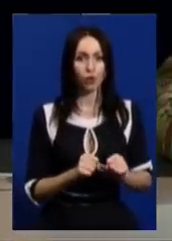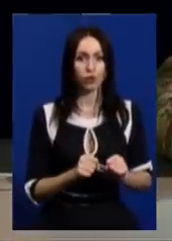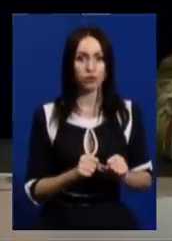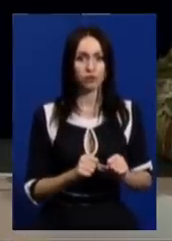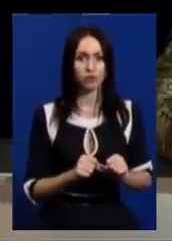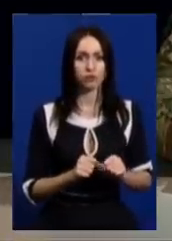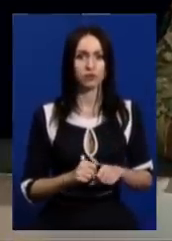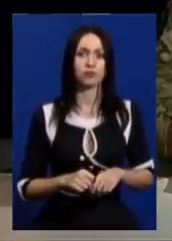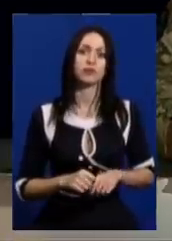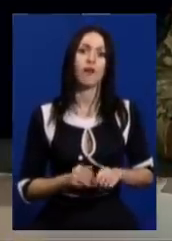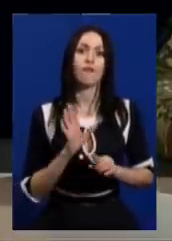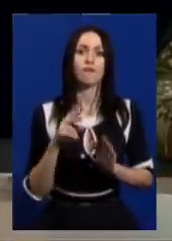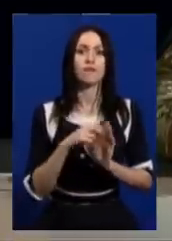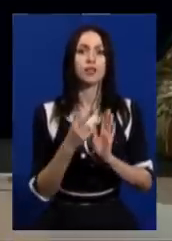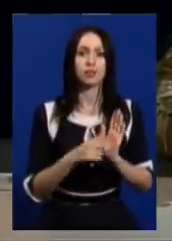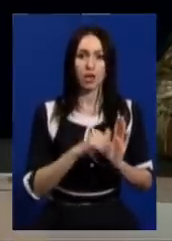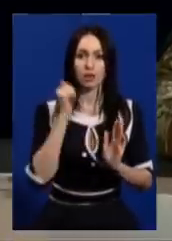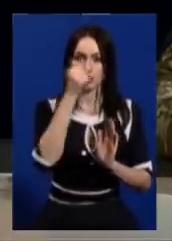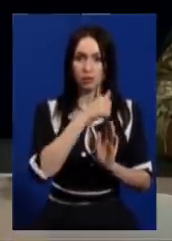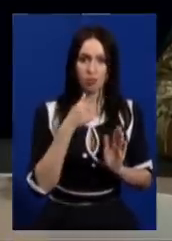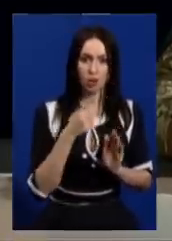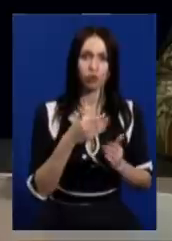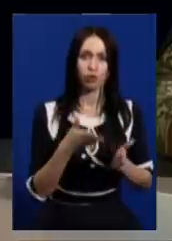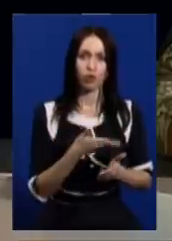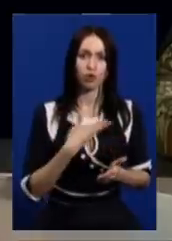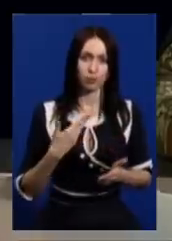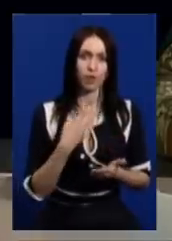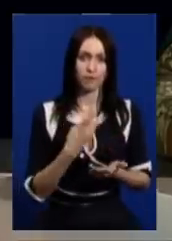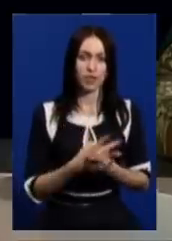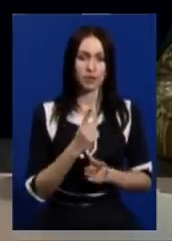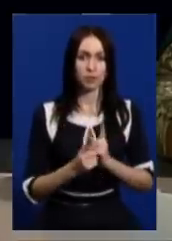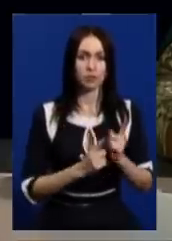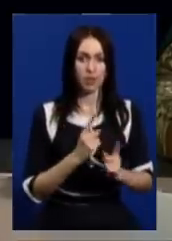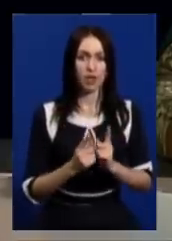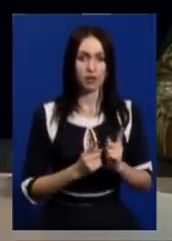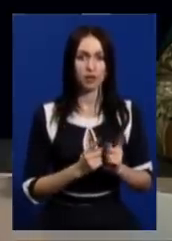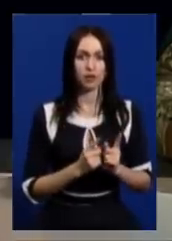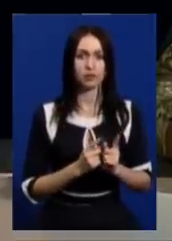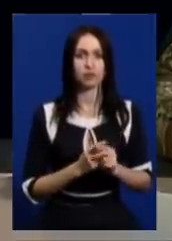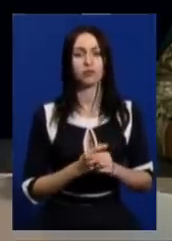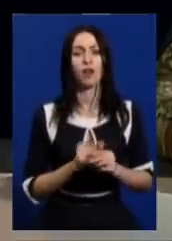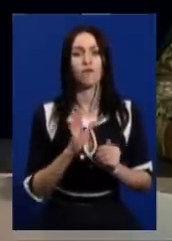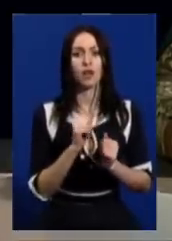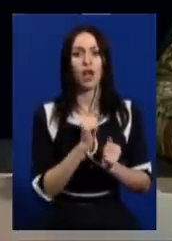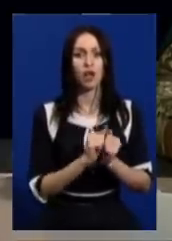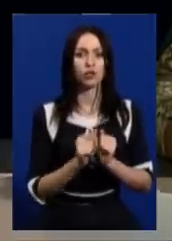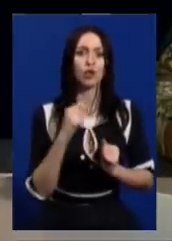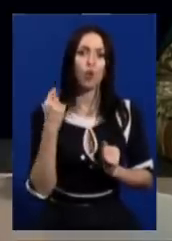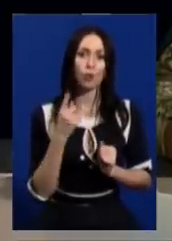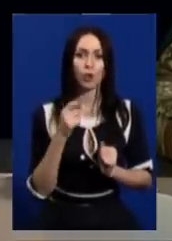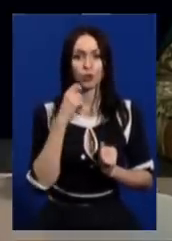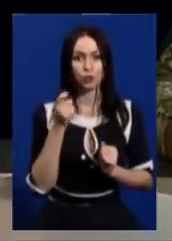В 2018 году вот мы видим изменения. В каждой области